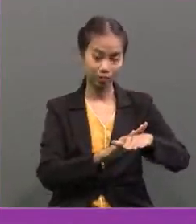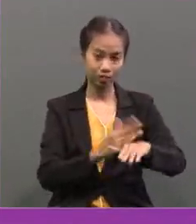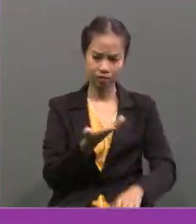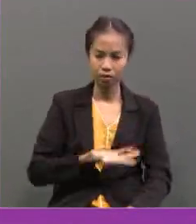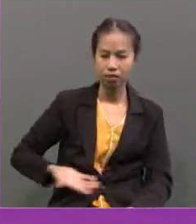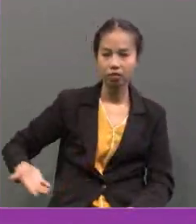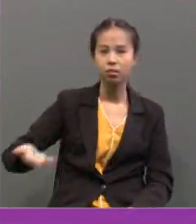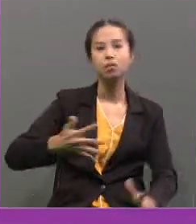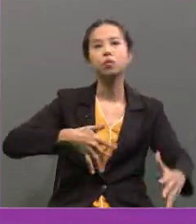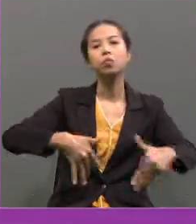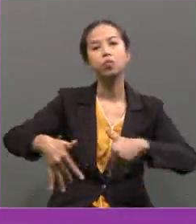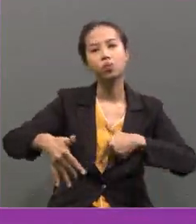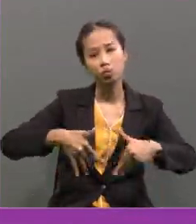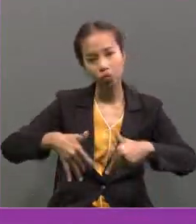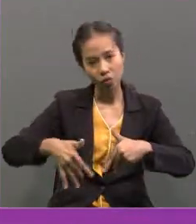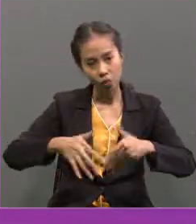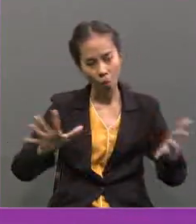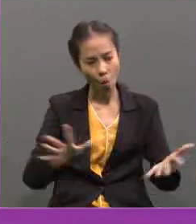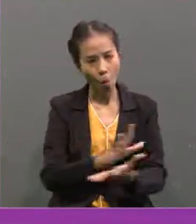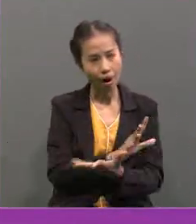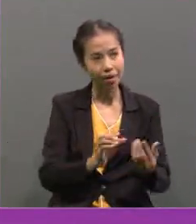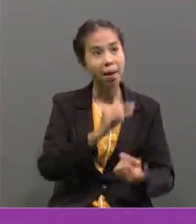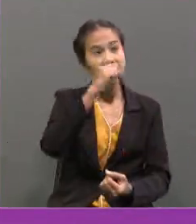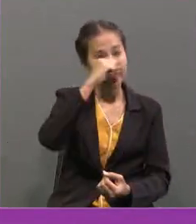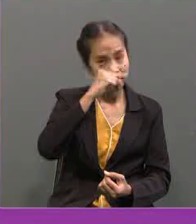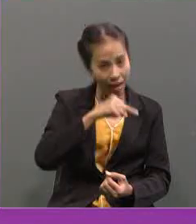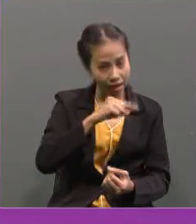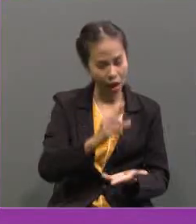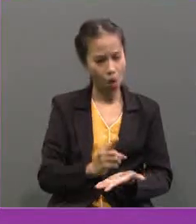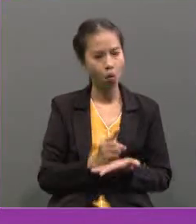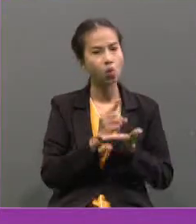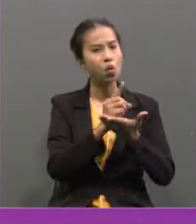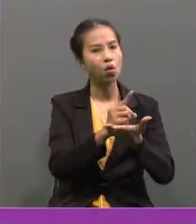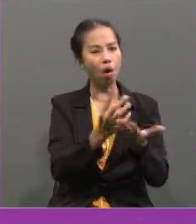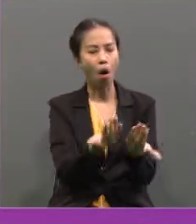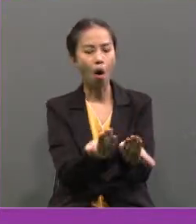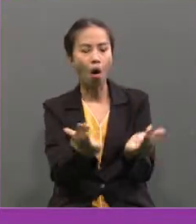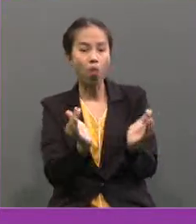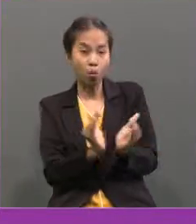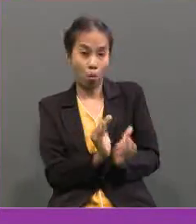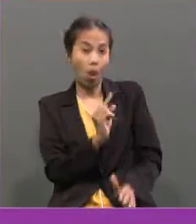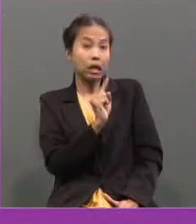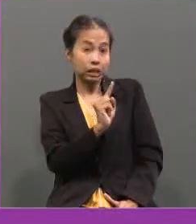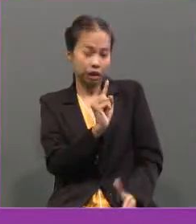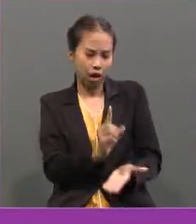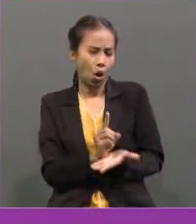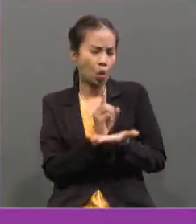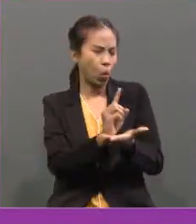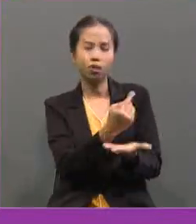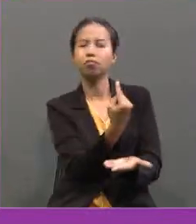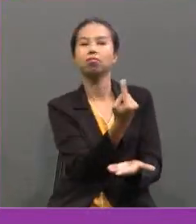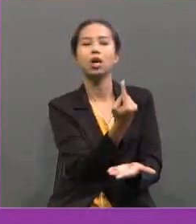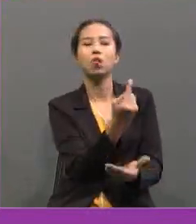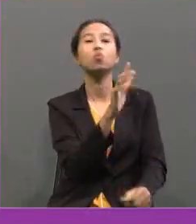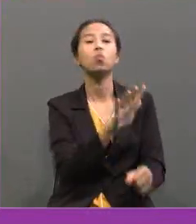ชวนคุณผู้ชมร่วมกันรักโลกรักประเพณีไทยลอยกระทงด้วยกันค่ะ 1ครอบครัว 1กระทงนั่นเองนะคะหรือว่าสามารถ